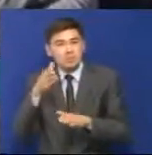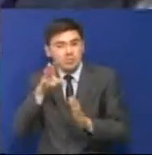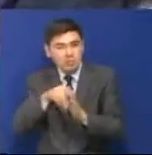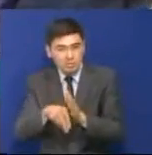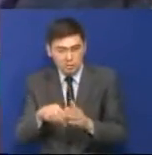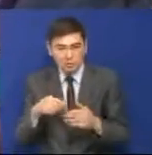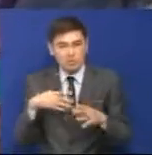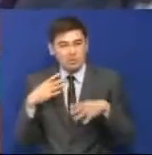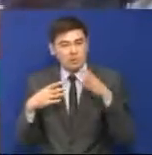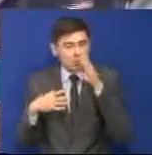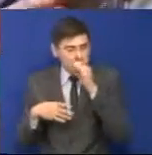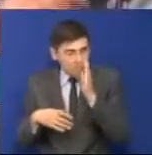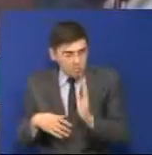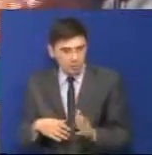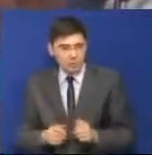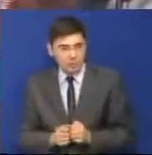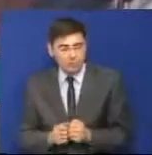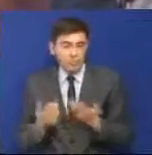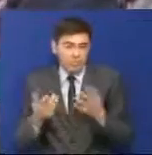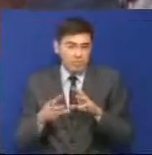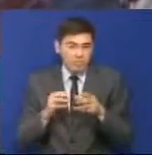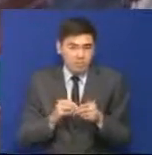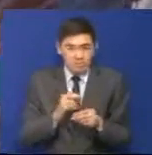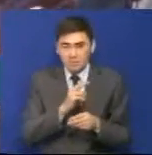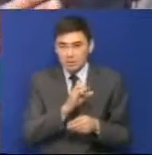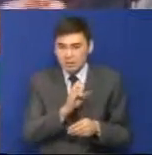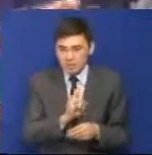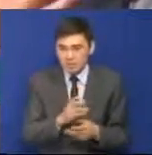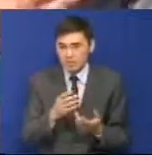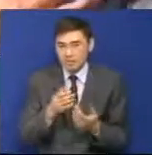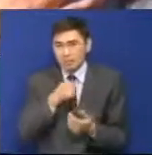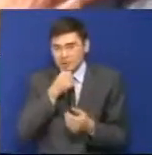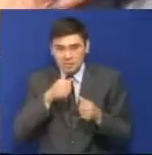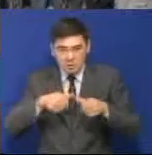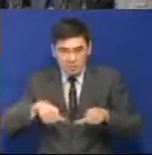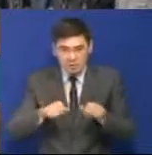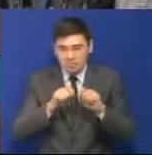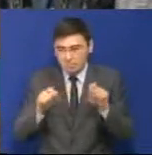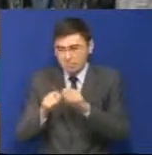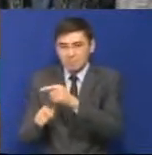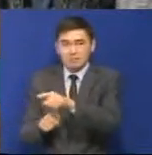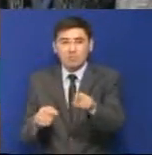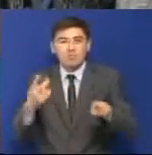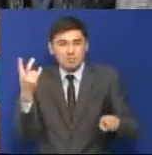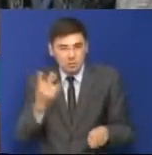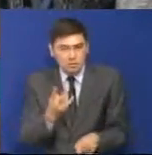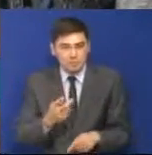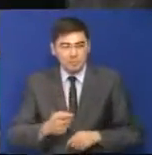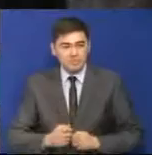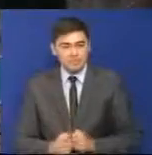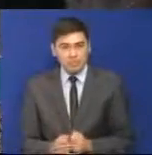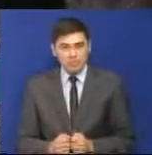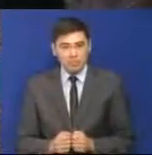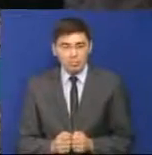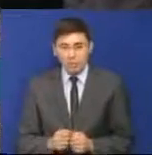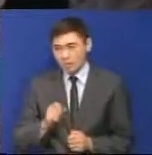жерде қоғамдық келісім комитеті, пәтер иелері кооперативі мен ақсақалдар алқасы болсын. Сонымен қатар, қоныстанғандарына